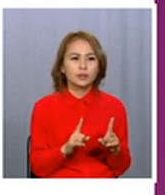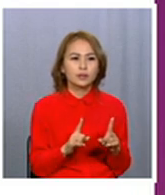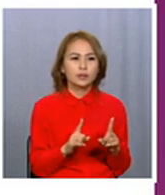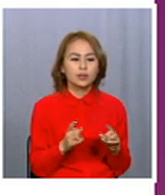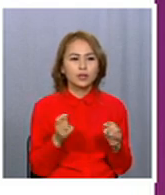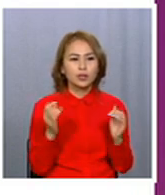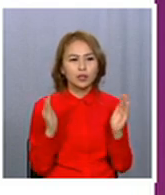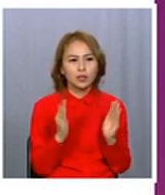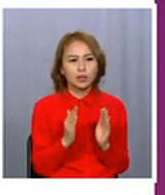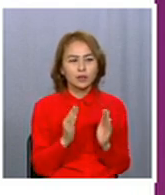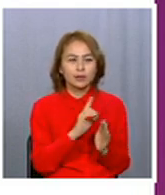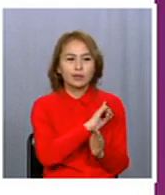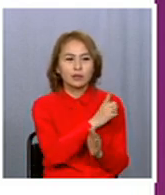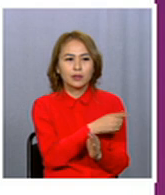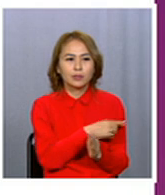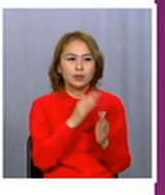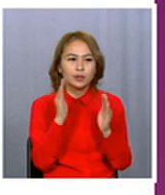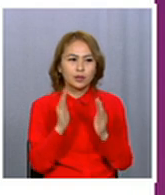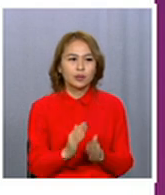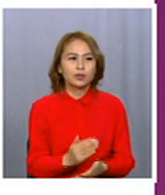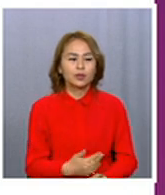кішілеу, тым кіші.